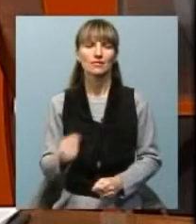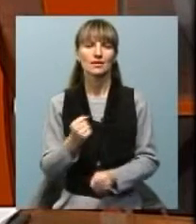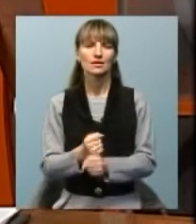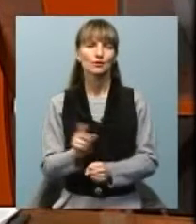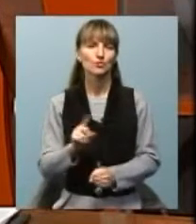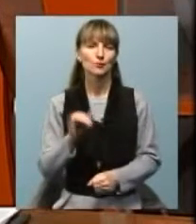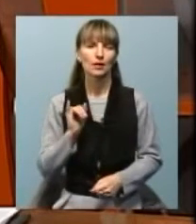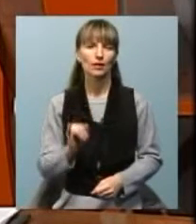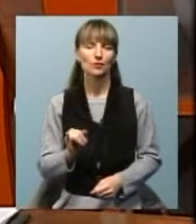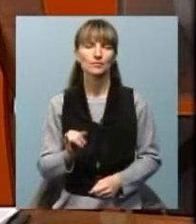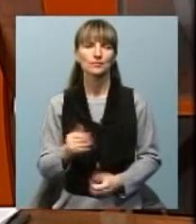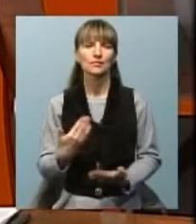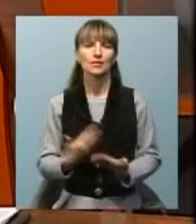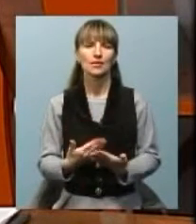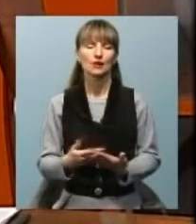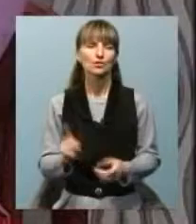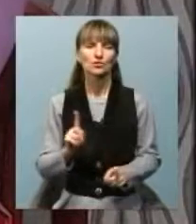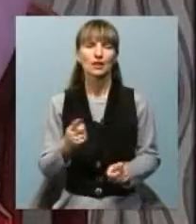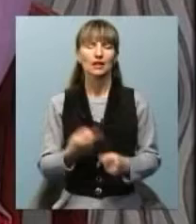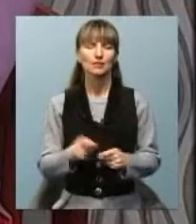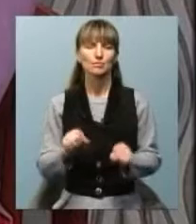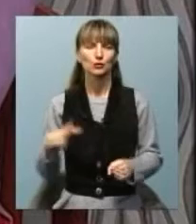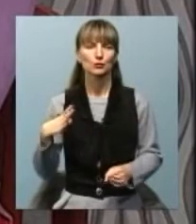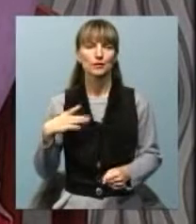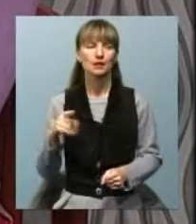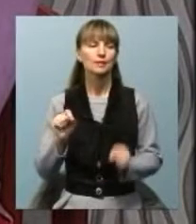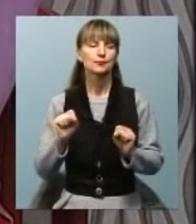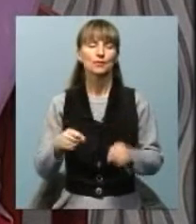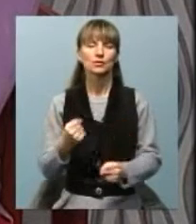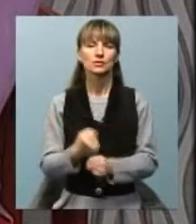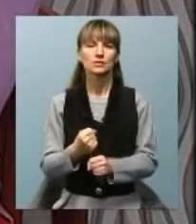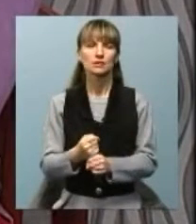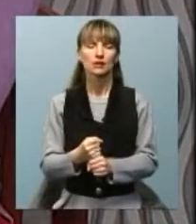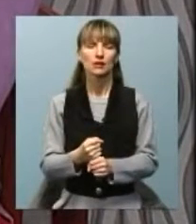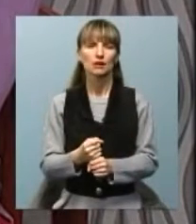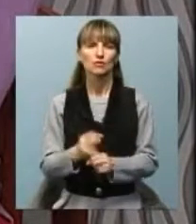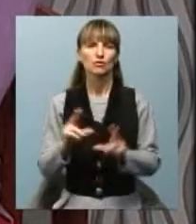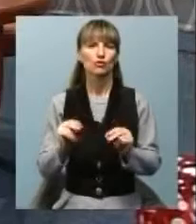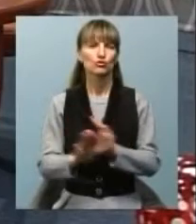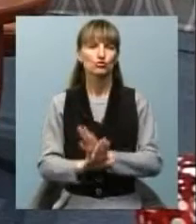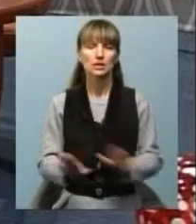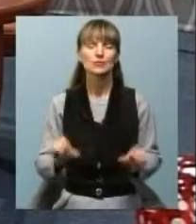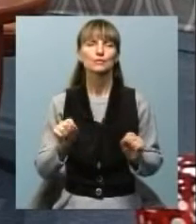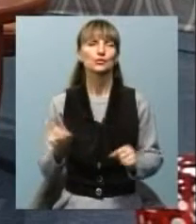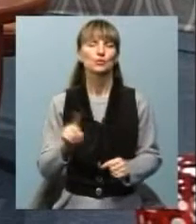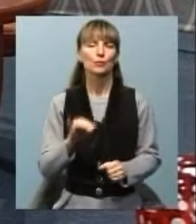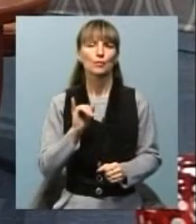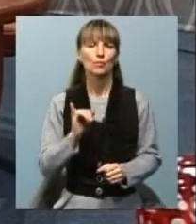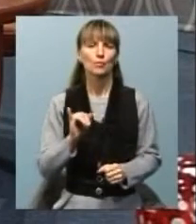зробити щось плохое. Наприклад, що це може бути? Вони можуть зробити нещастя, вони можуть їм